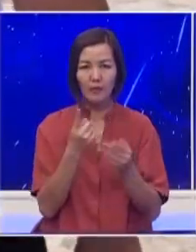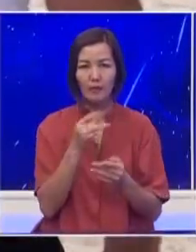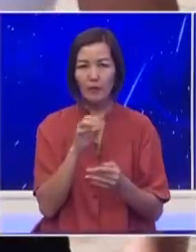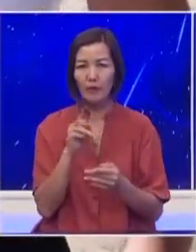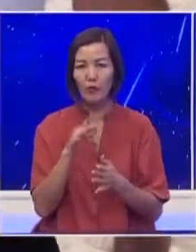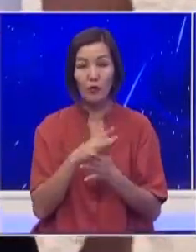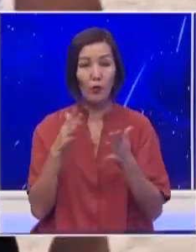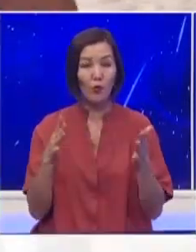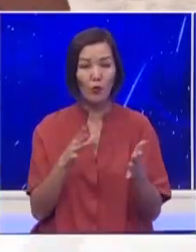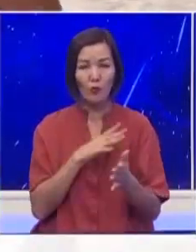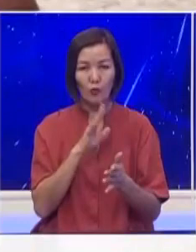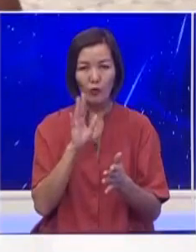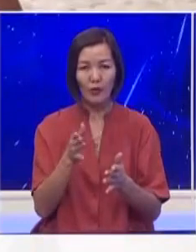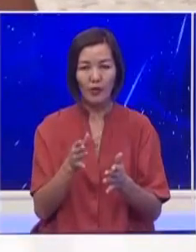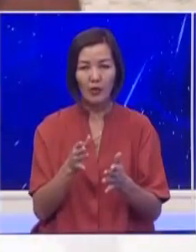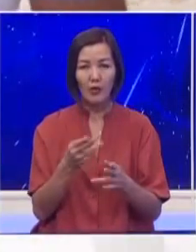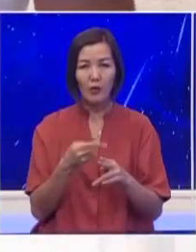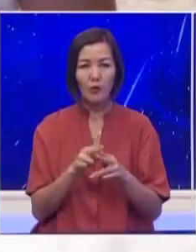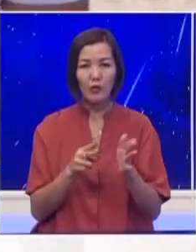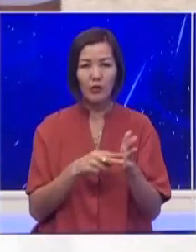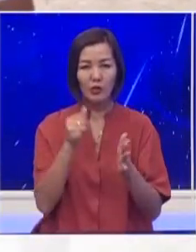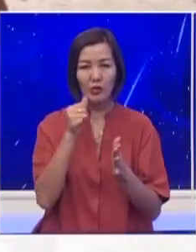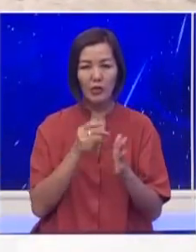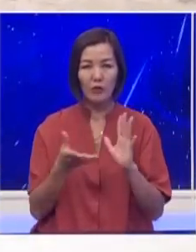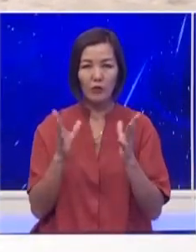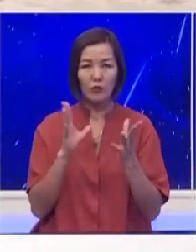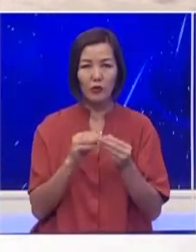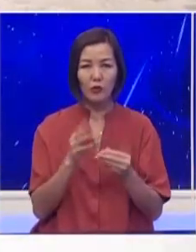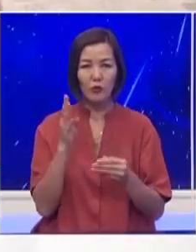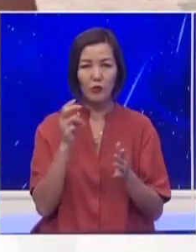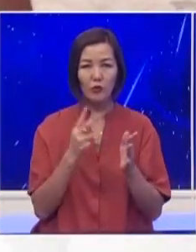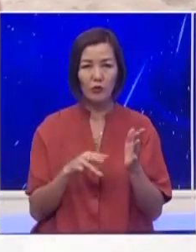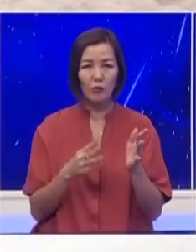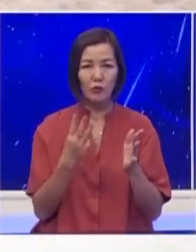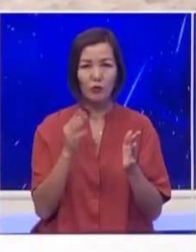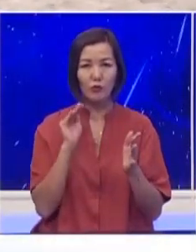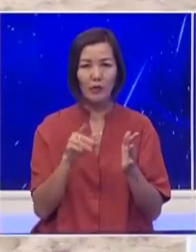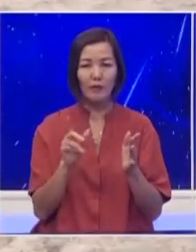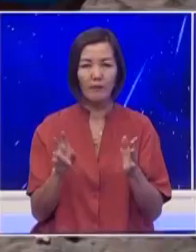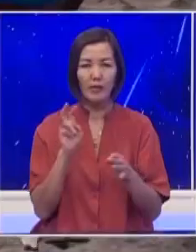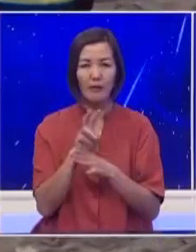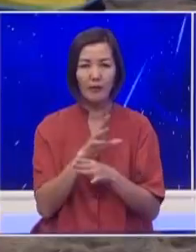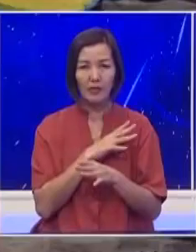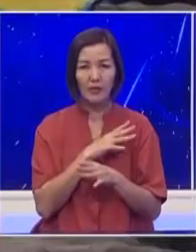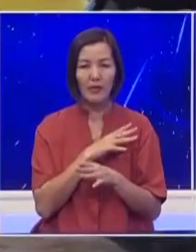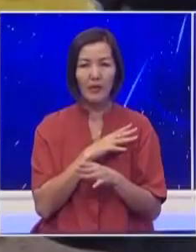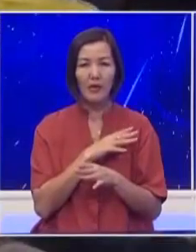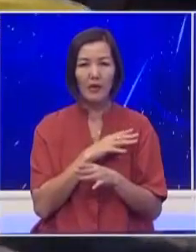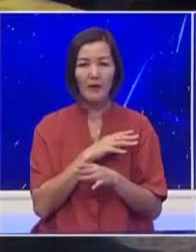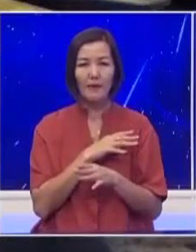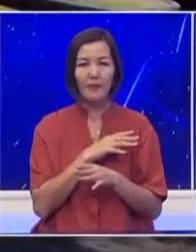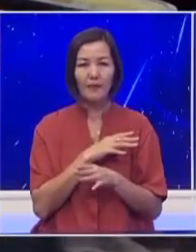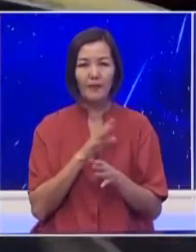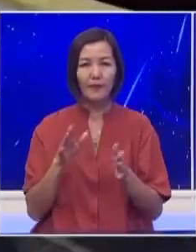миллионнан аса келеді деп отырмыз. Өйткені 7 айдың көрсеткіші бойынша 923 мыңдай адам келіп кетті уже